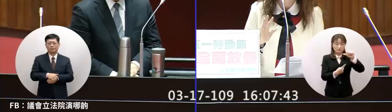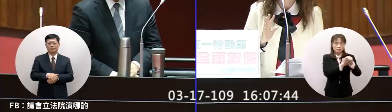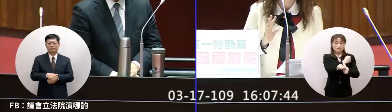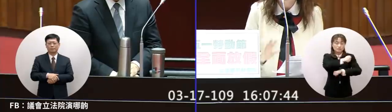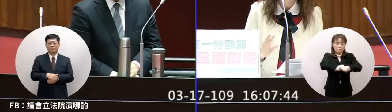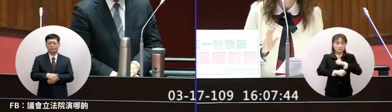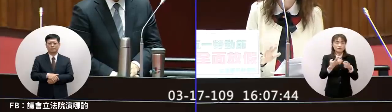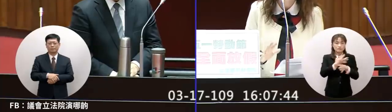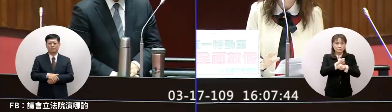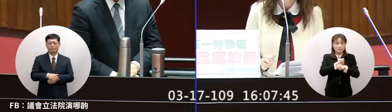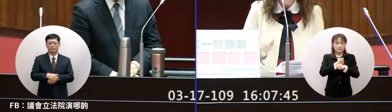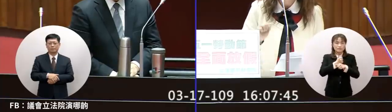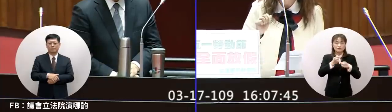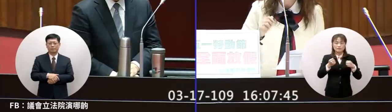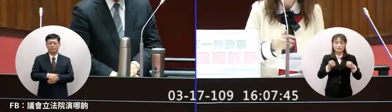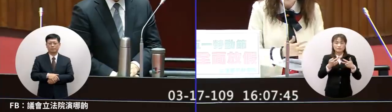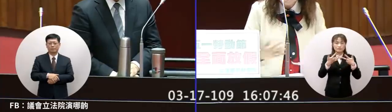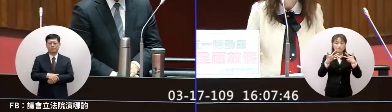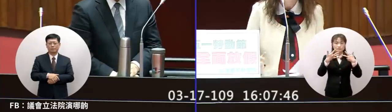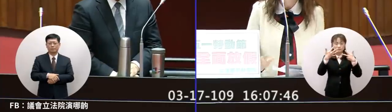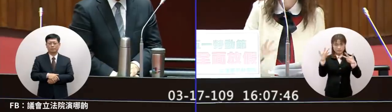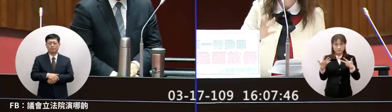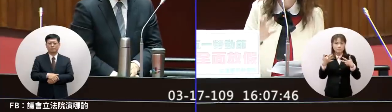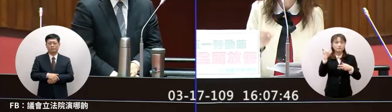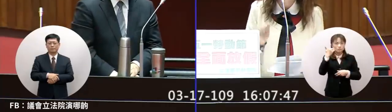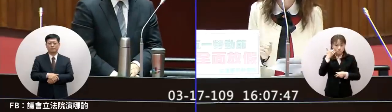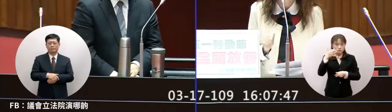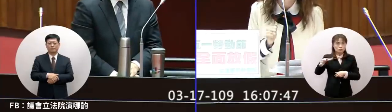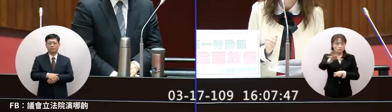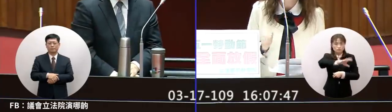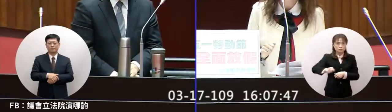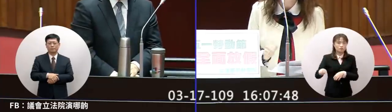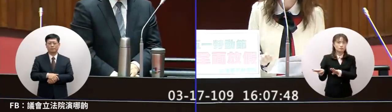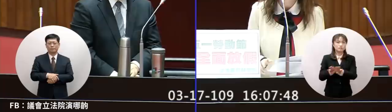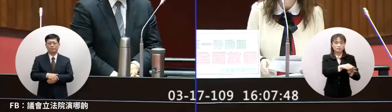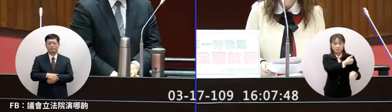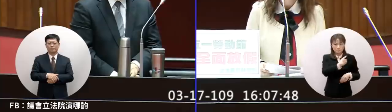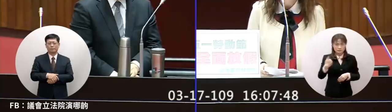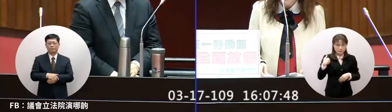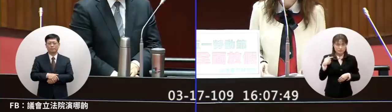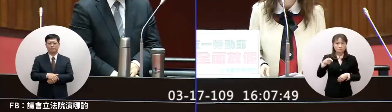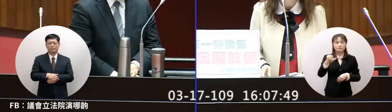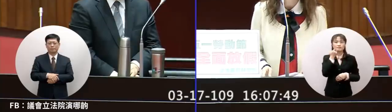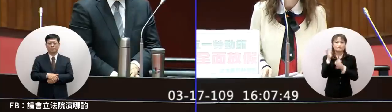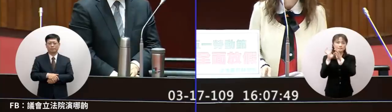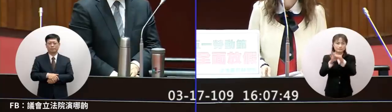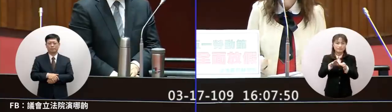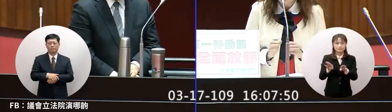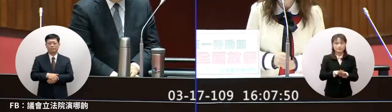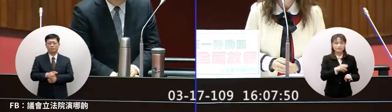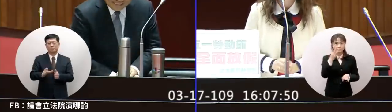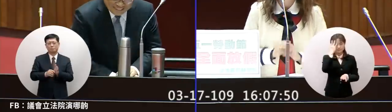劳动节会当全面放假。安尼，咱的百姓的够五六日的三天连假，我想对百姓。